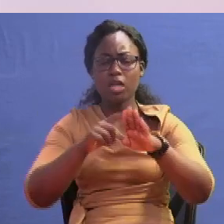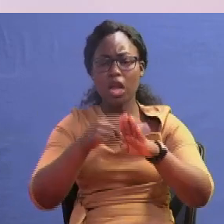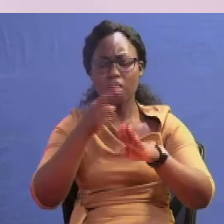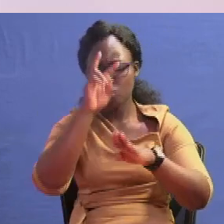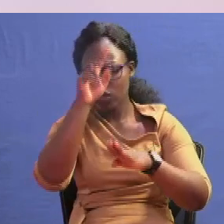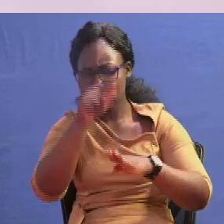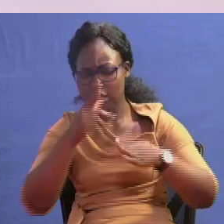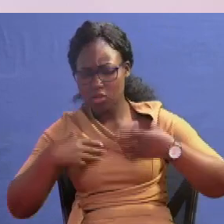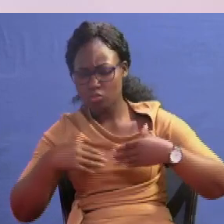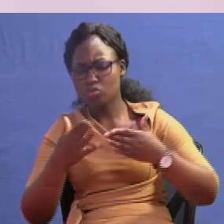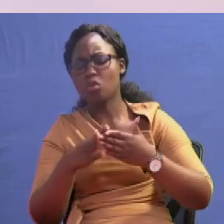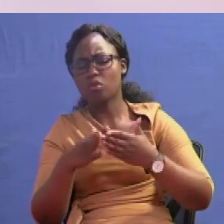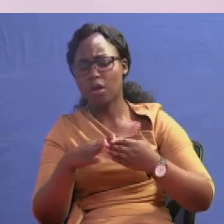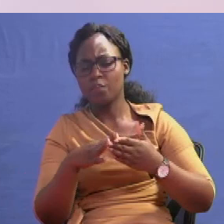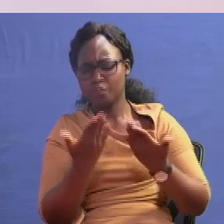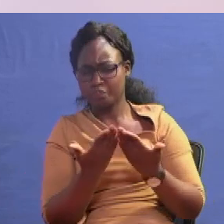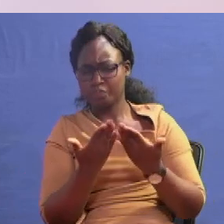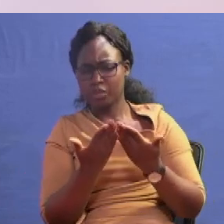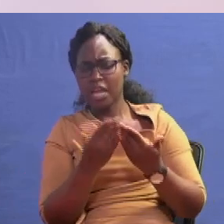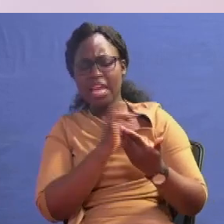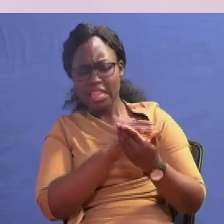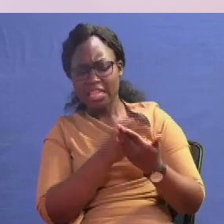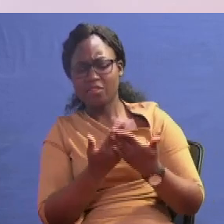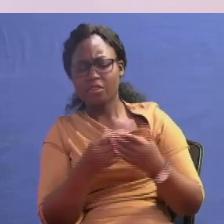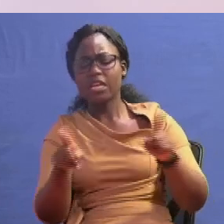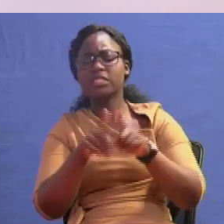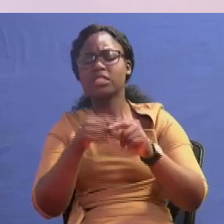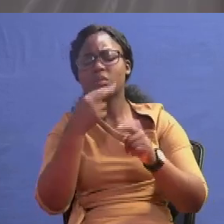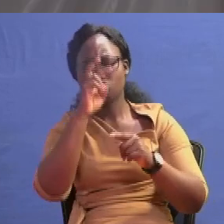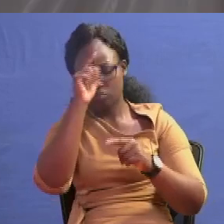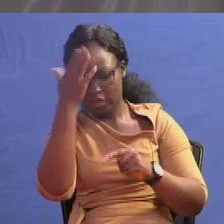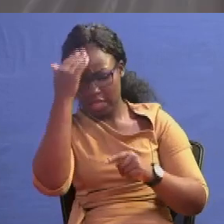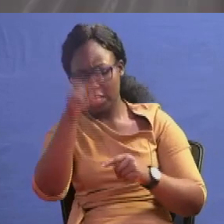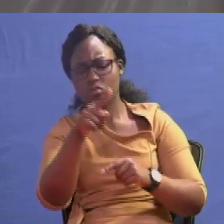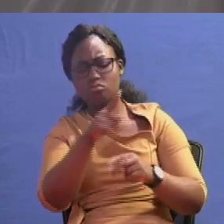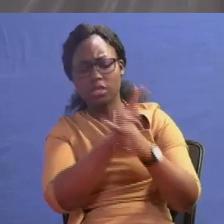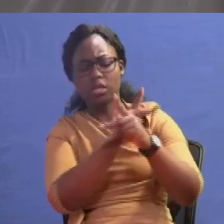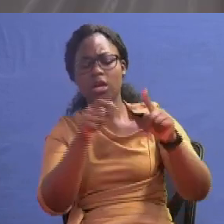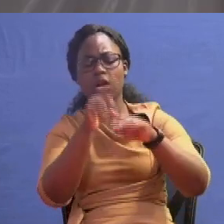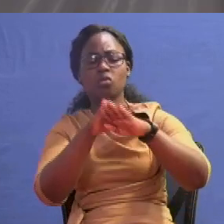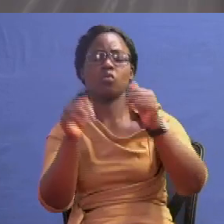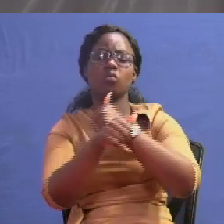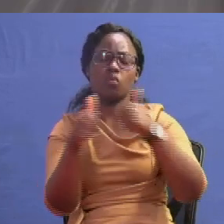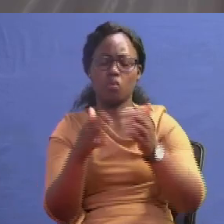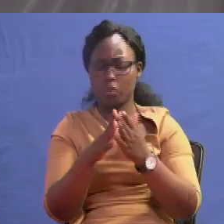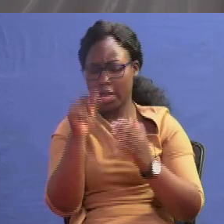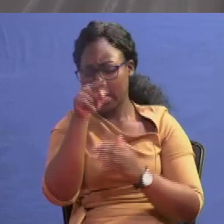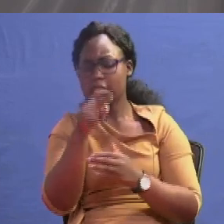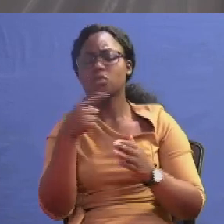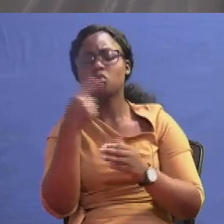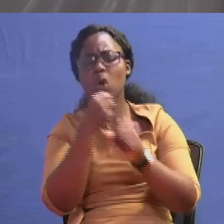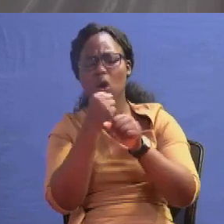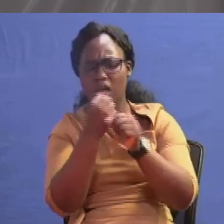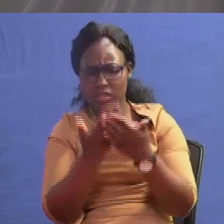wasio wanaogopa, wakiona watu wazima wanajua ni wa kuwalinda na wa kuwatendea mema. Wasihi wale ambao kazi yao